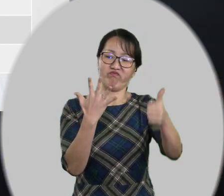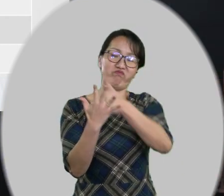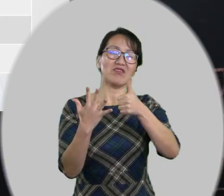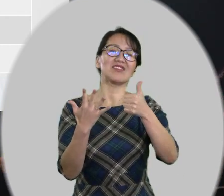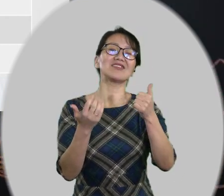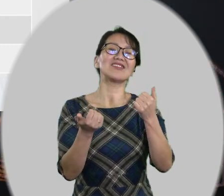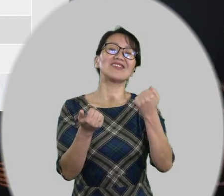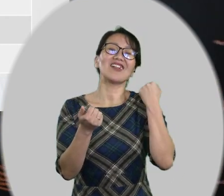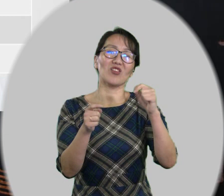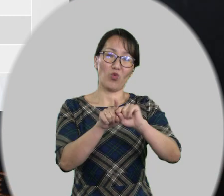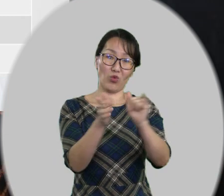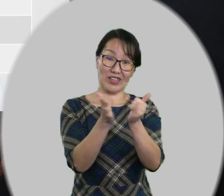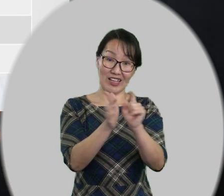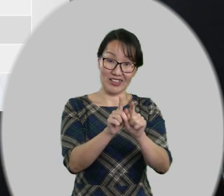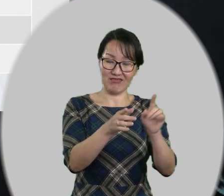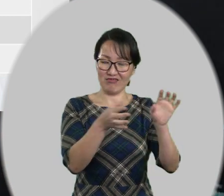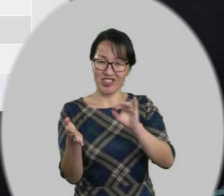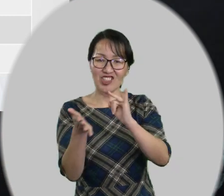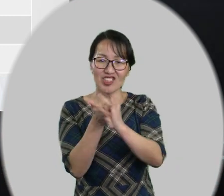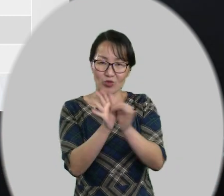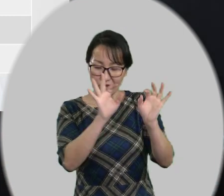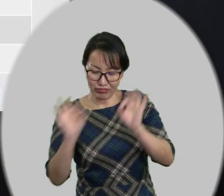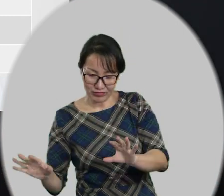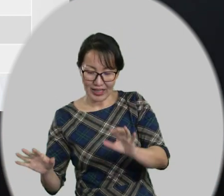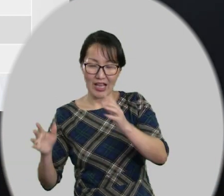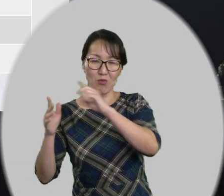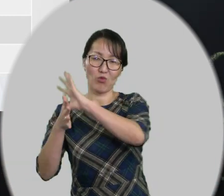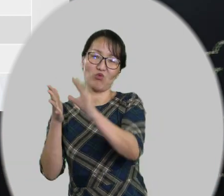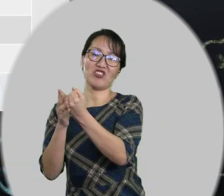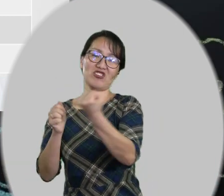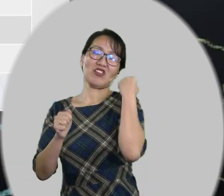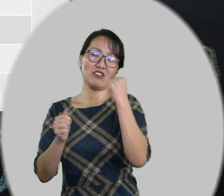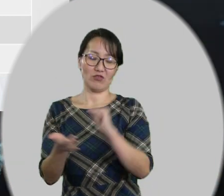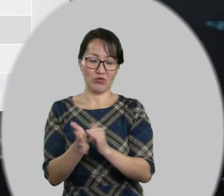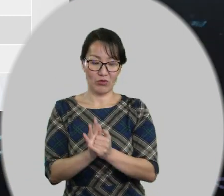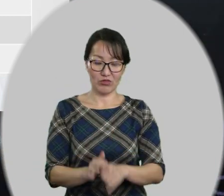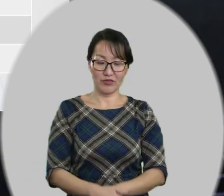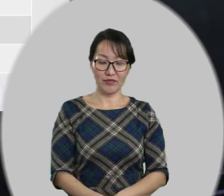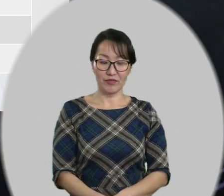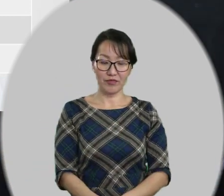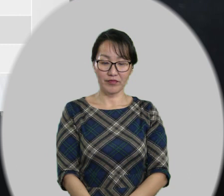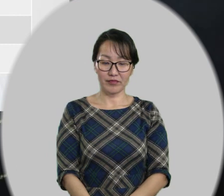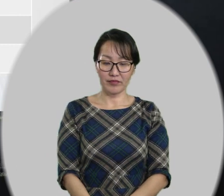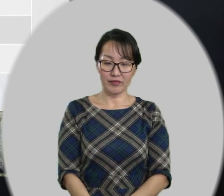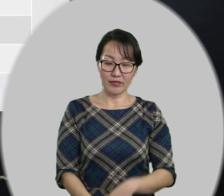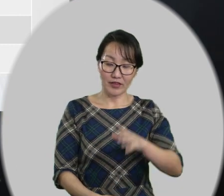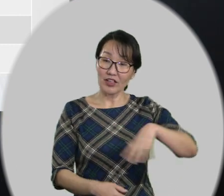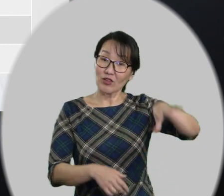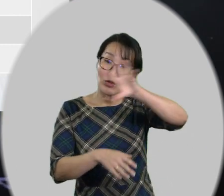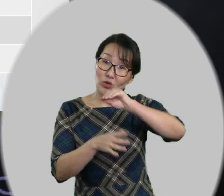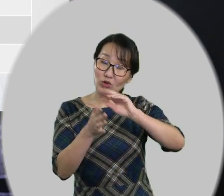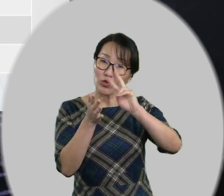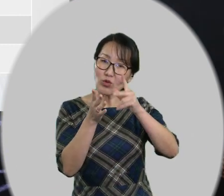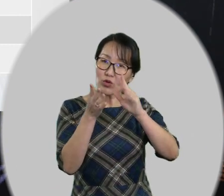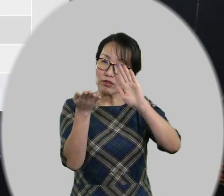ярилцдаг байгаа. Тэр нь бол бүгд зүйлийг хийж чаддаг маш сайн гэсэн үгийг бол энд илэрхийлж байгаа хэн. Тэгэхээр саяны